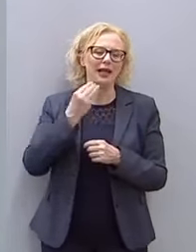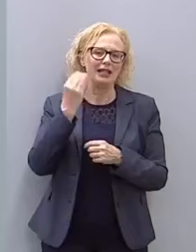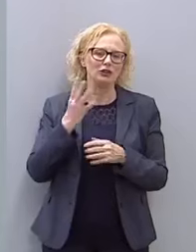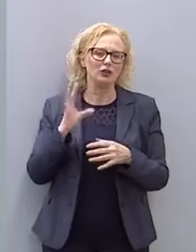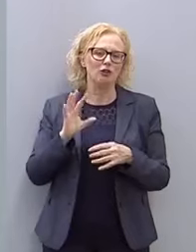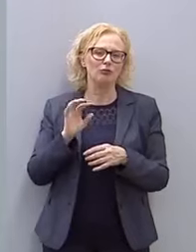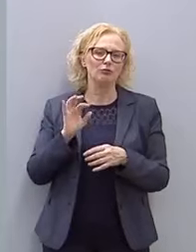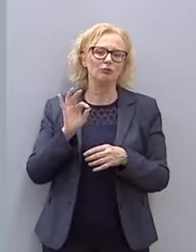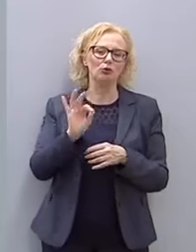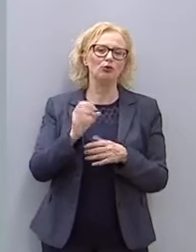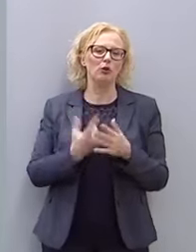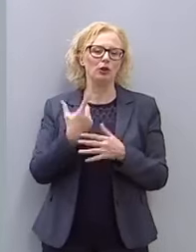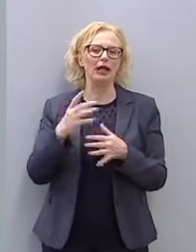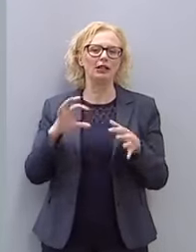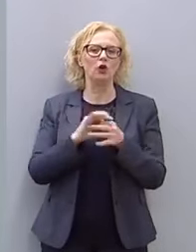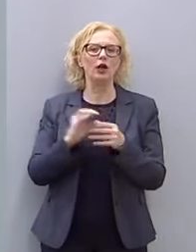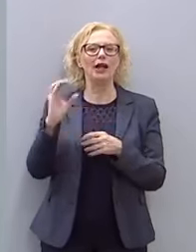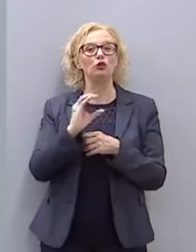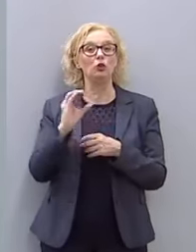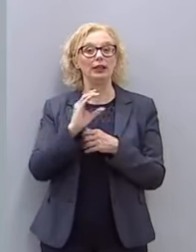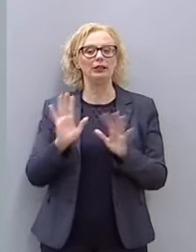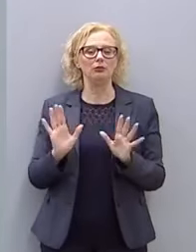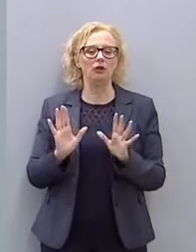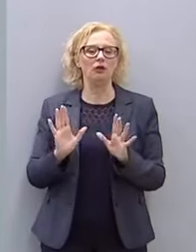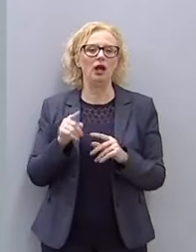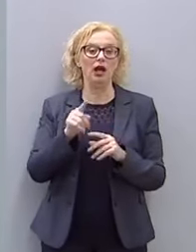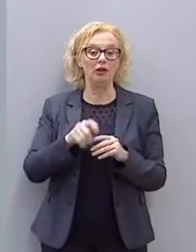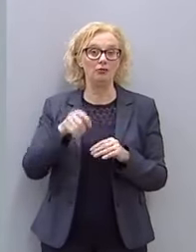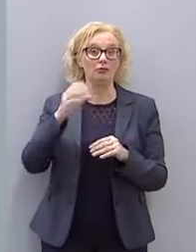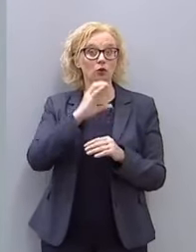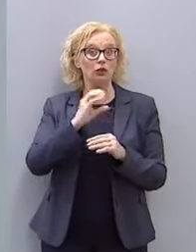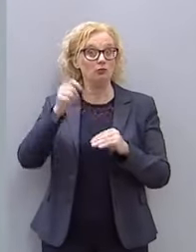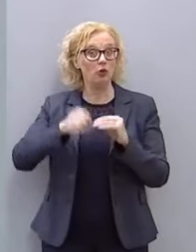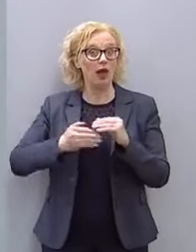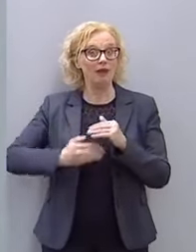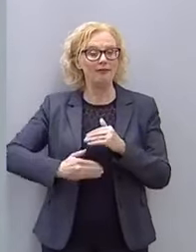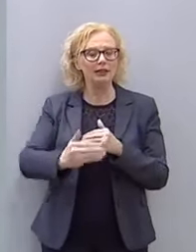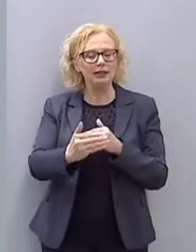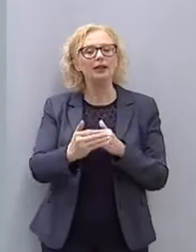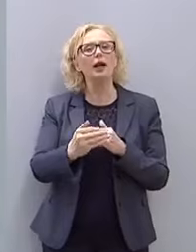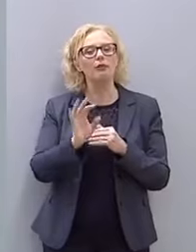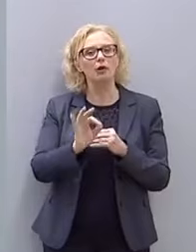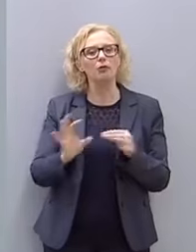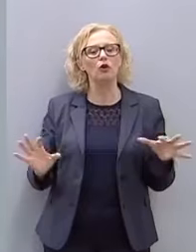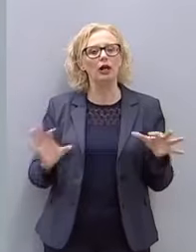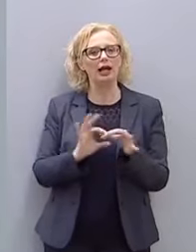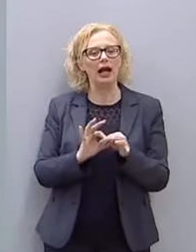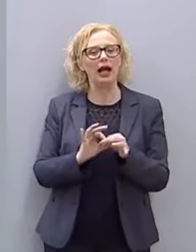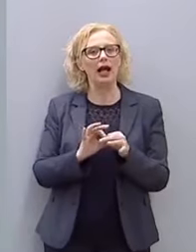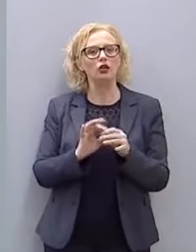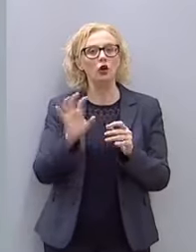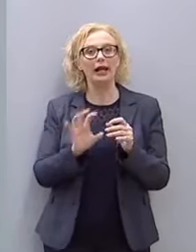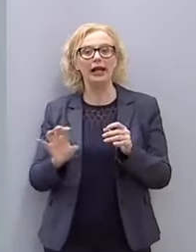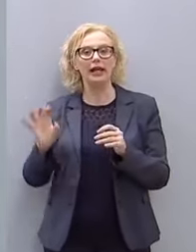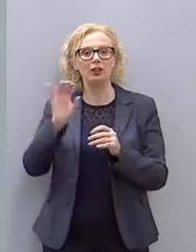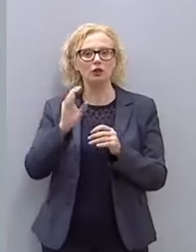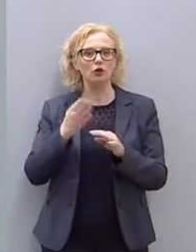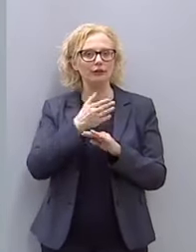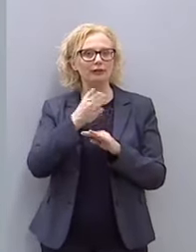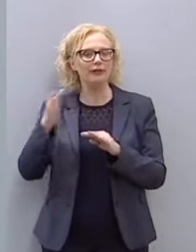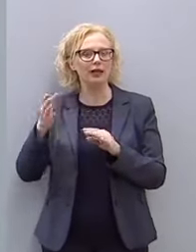turismo alla ripartenza del turismo è collegata anche alla possibilità del movimento tra regioni